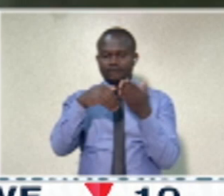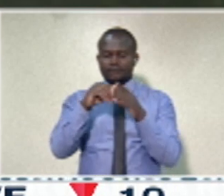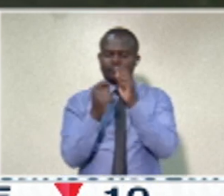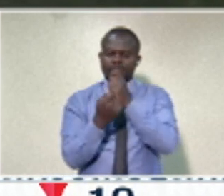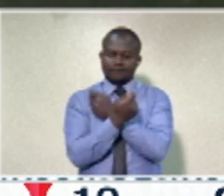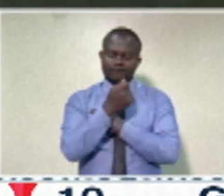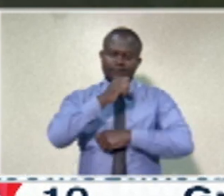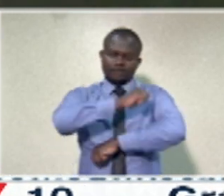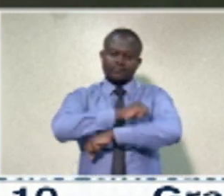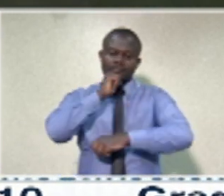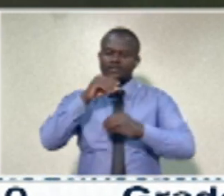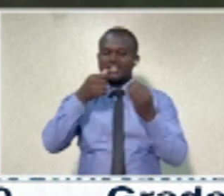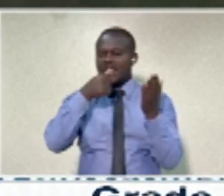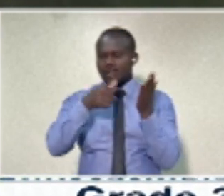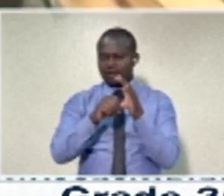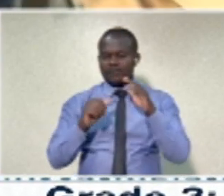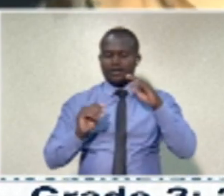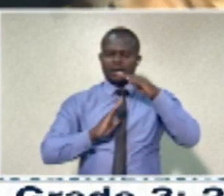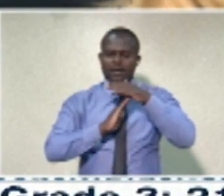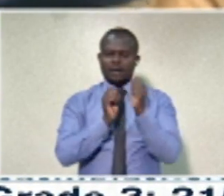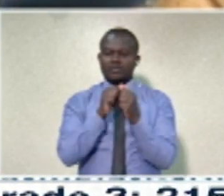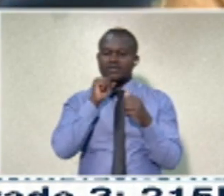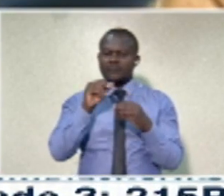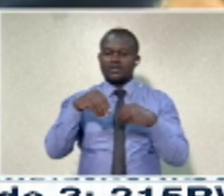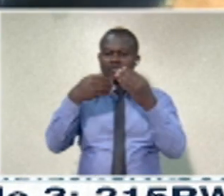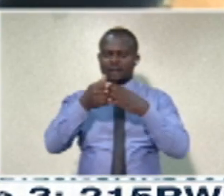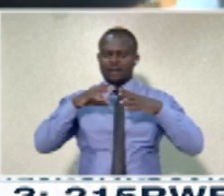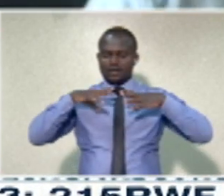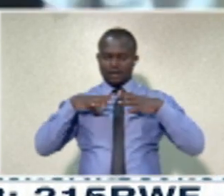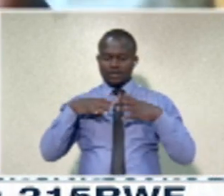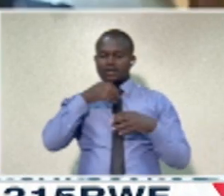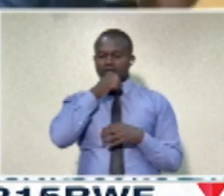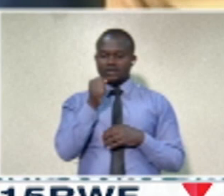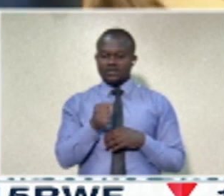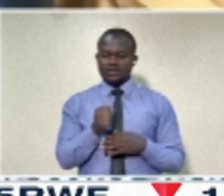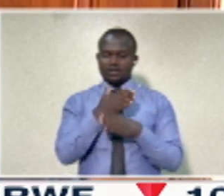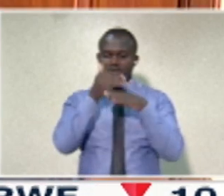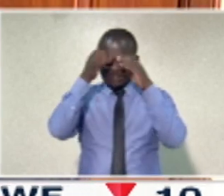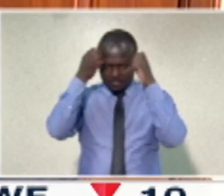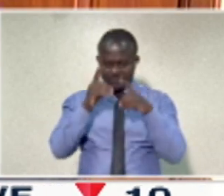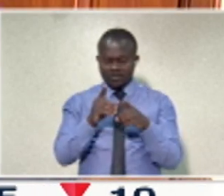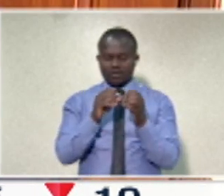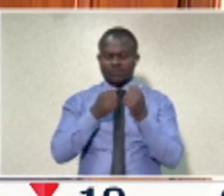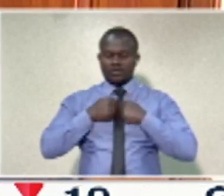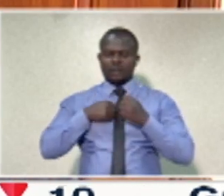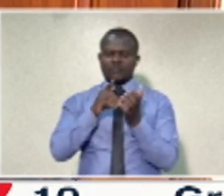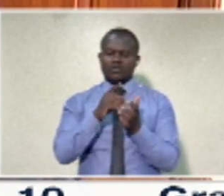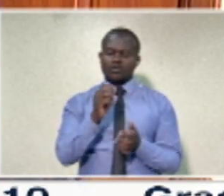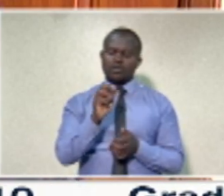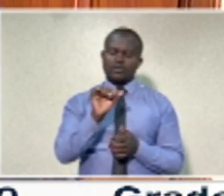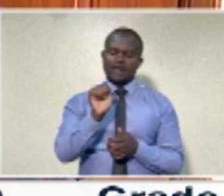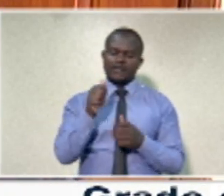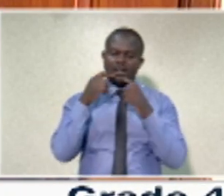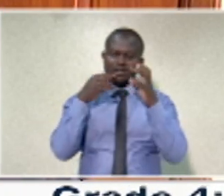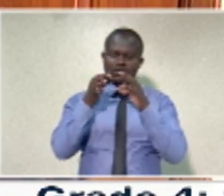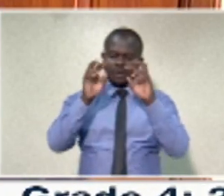n'abahindurirwa ibigo ntibahabwe amabaruwa abimura, yewe n'abatarahawe ikiruhuko cy'izabukuru. Minisitiri w'Uburezi w'u Rwanda Dr Uwamariya Valentine